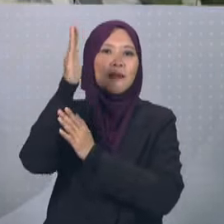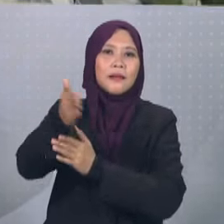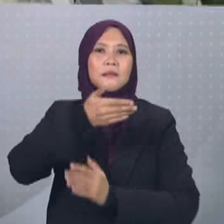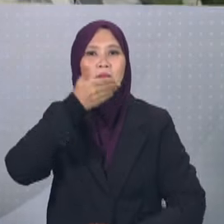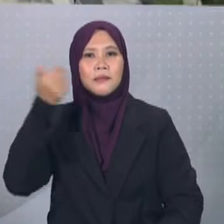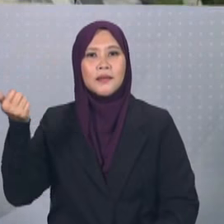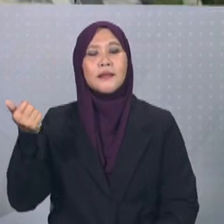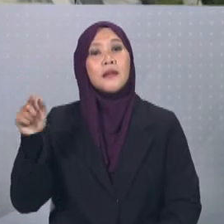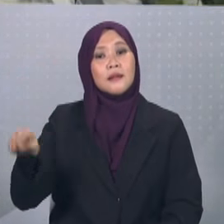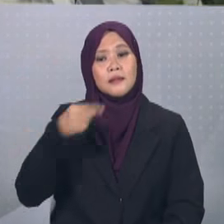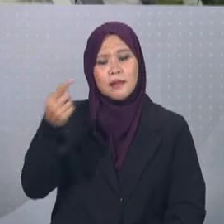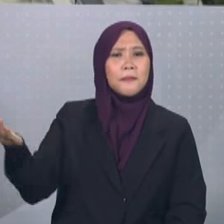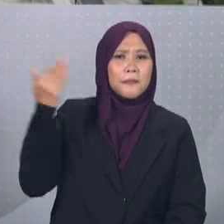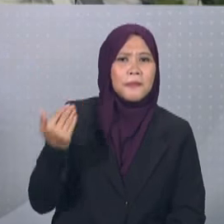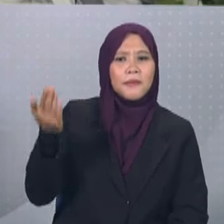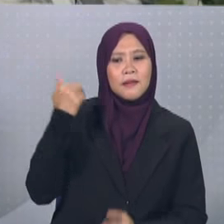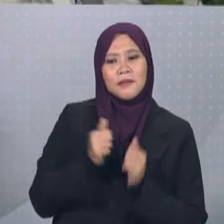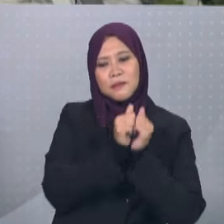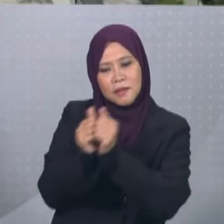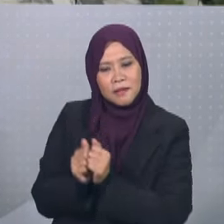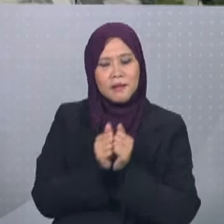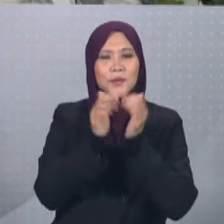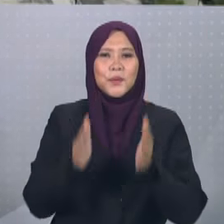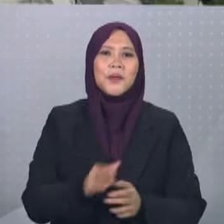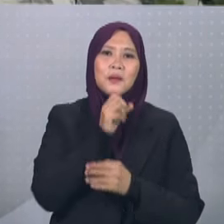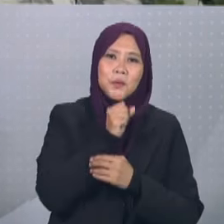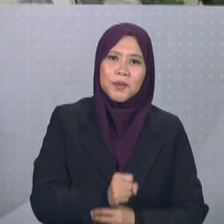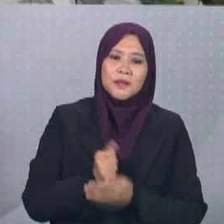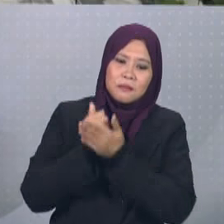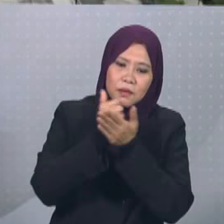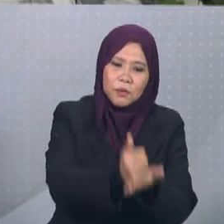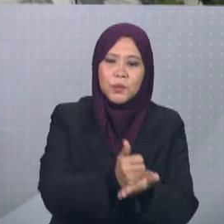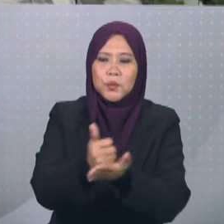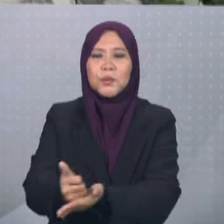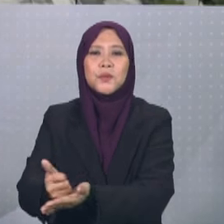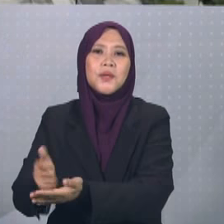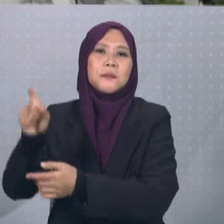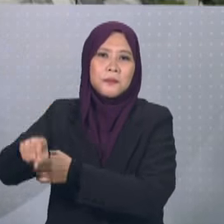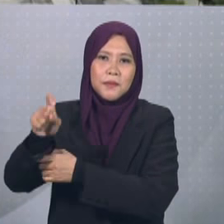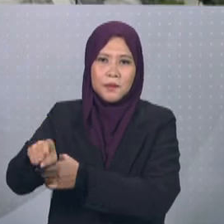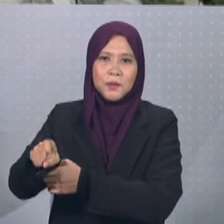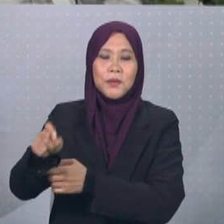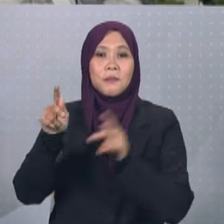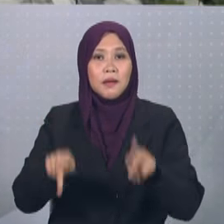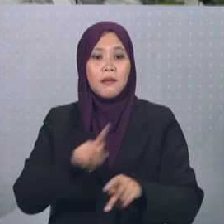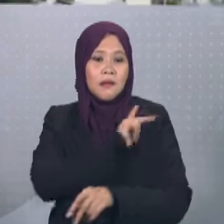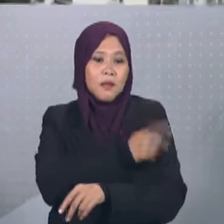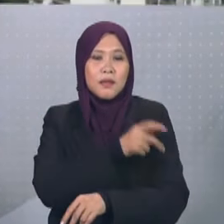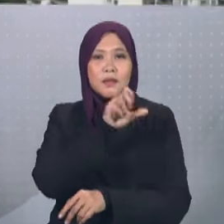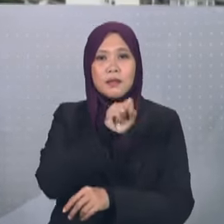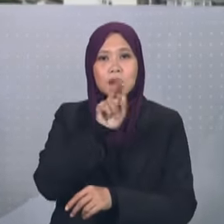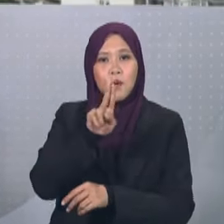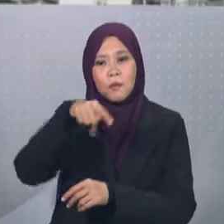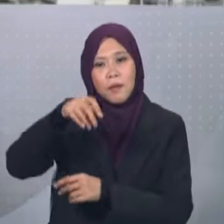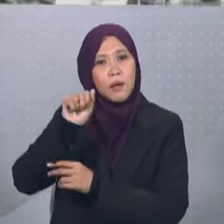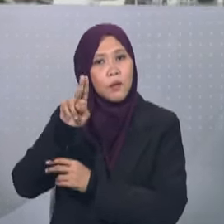baik. Katanya lagi, marilah kita menjaga orang-orang tua dan membantu mereka yang paling memerlukan. Pihak berkuasa di São Paulo,